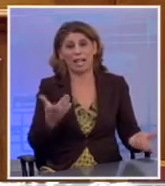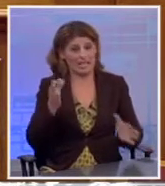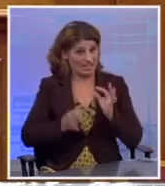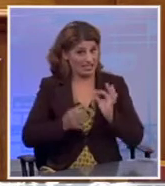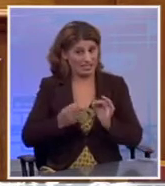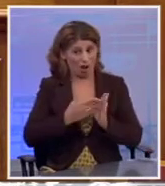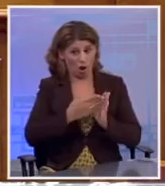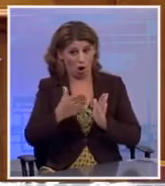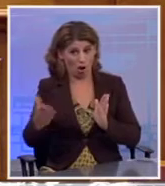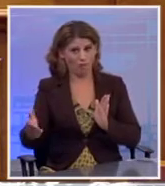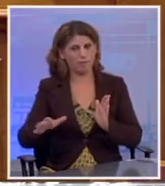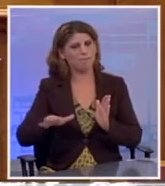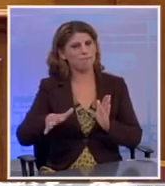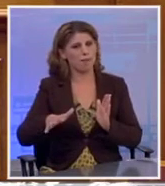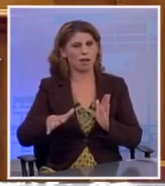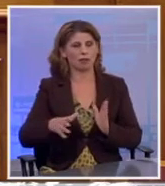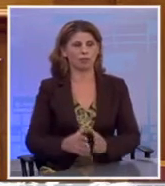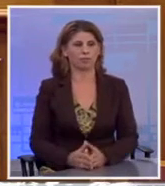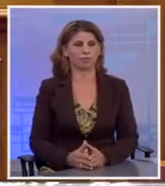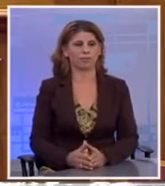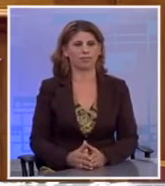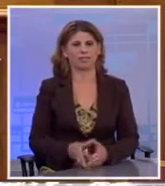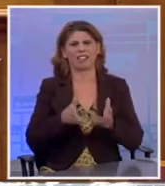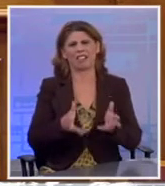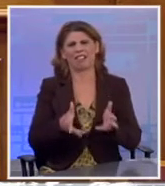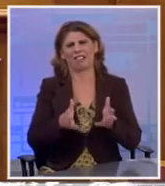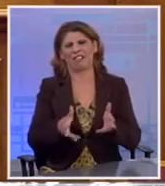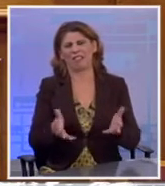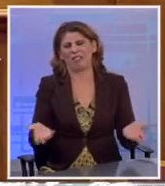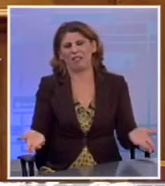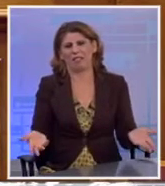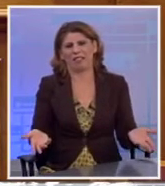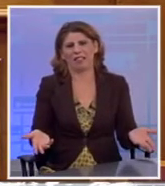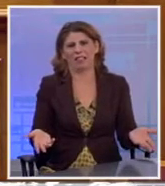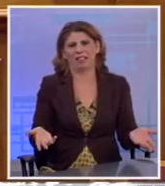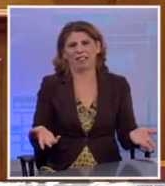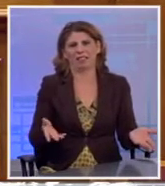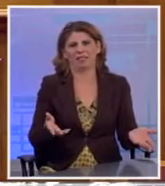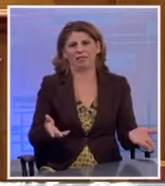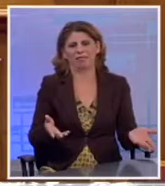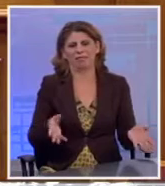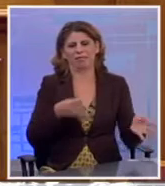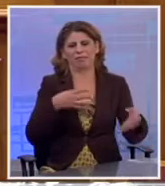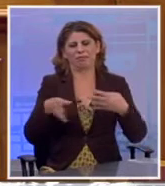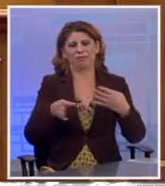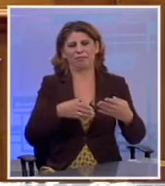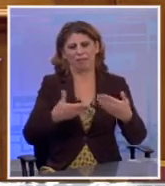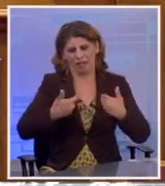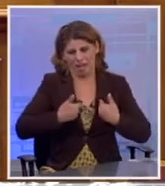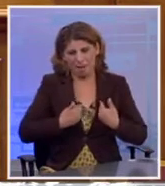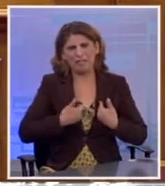αυτές, μάλλον προς την κοροϊδία του κόσμου που μας ακούει και ημών των